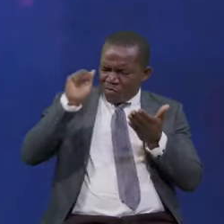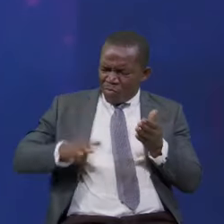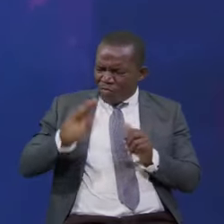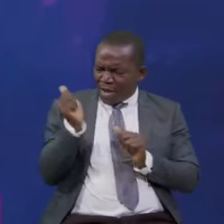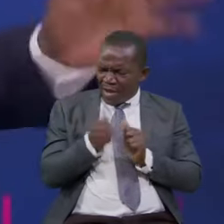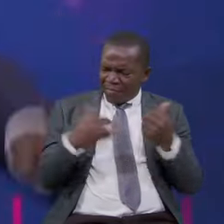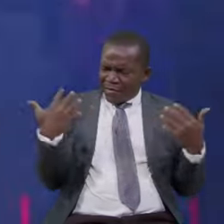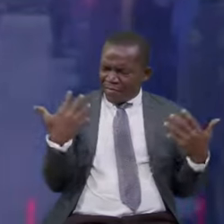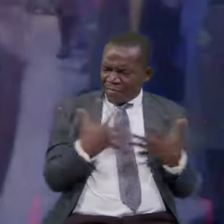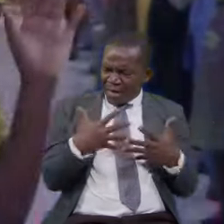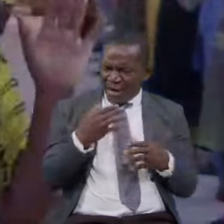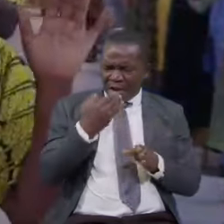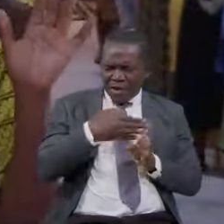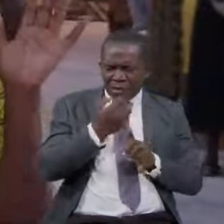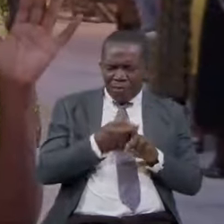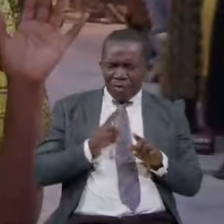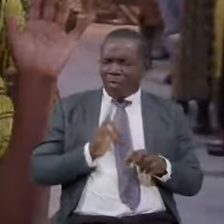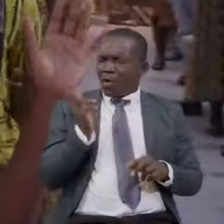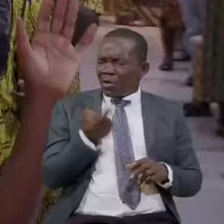chaque vie au nom de